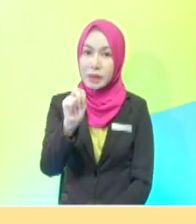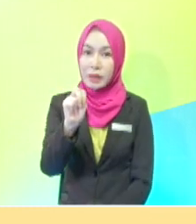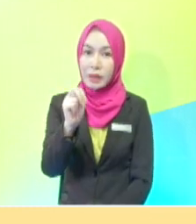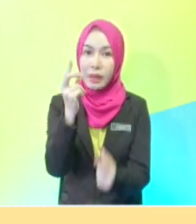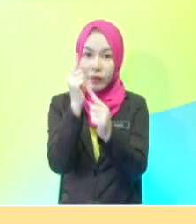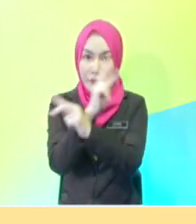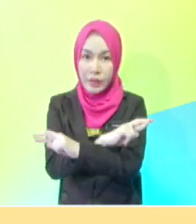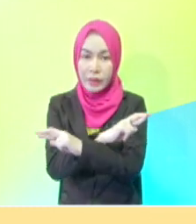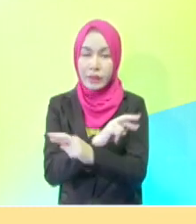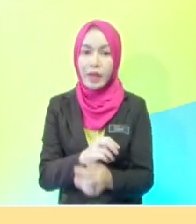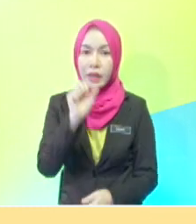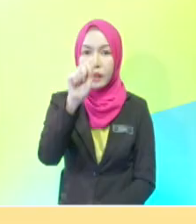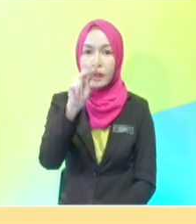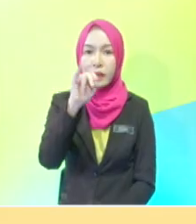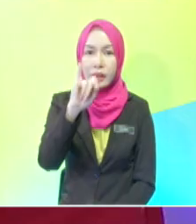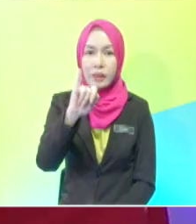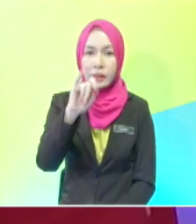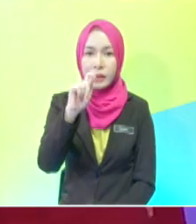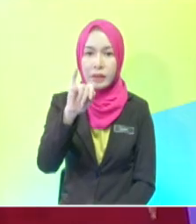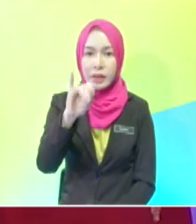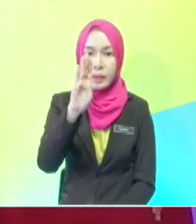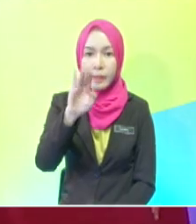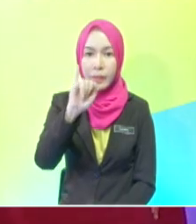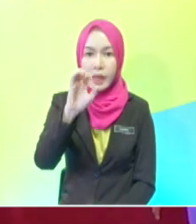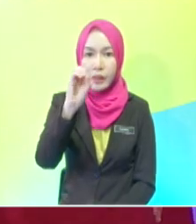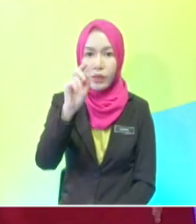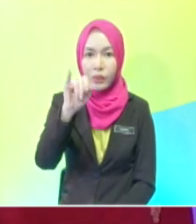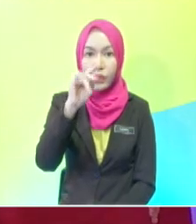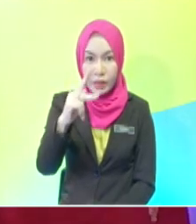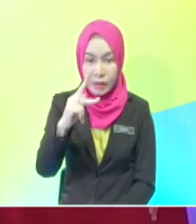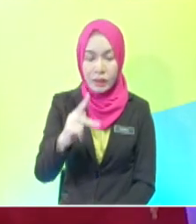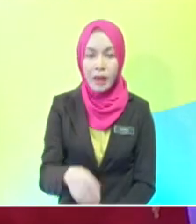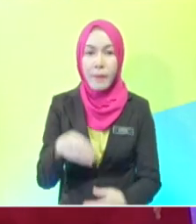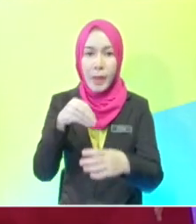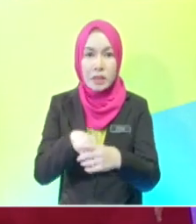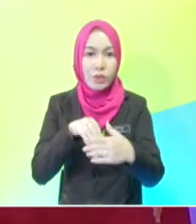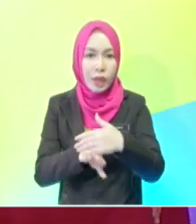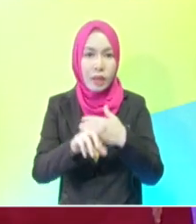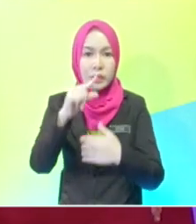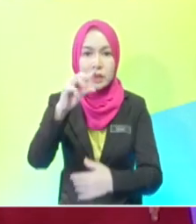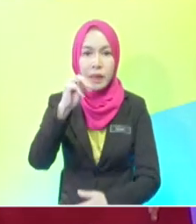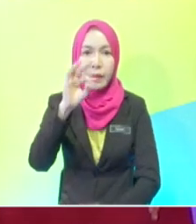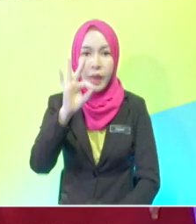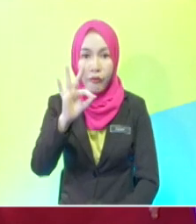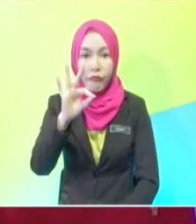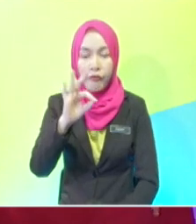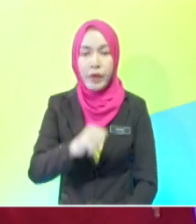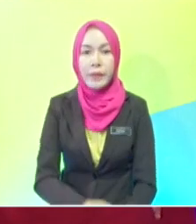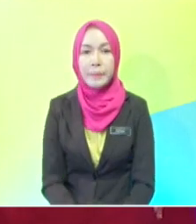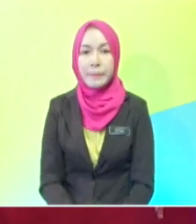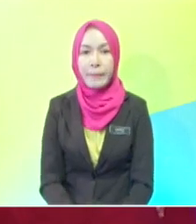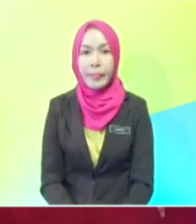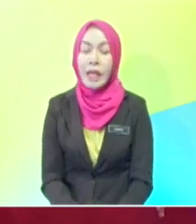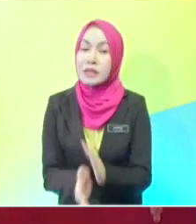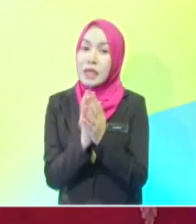rintang antibiotik ke dalam GMF Oke GMF tadi akar rintang kepada antibiotik bila kita